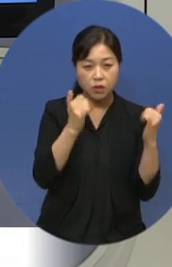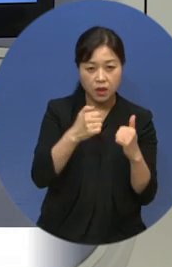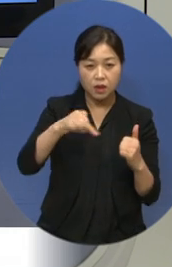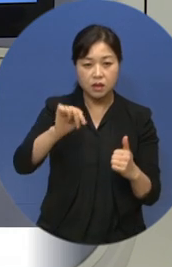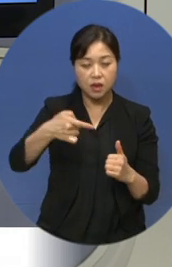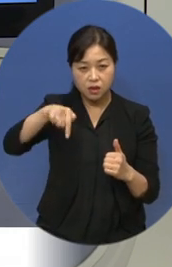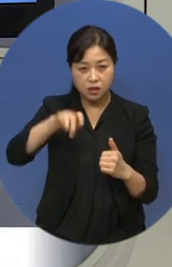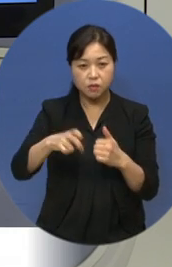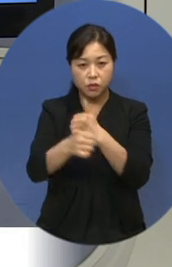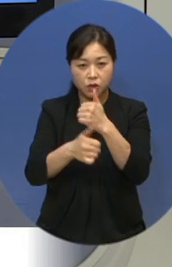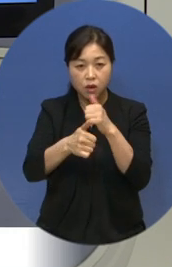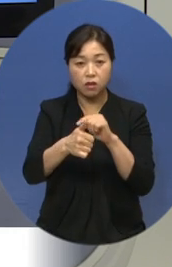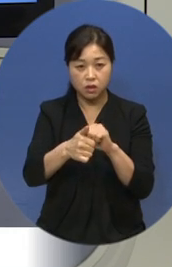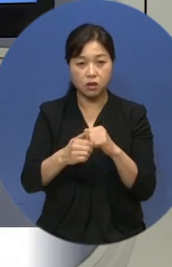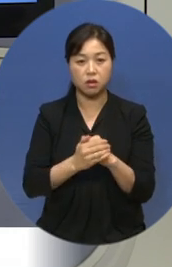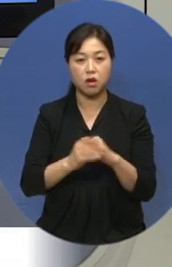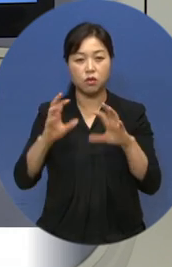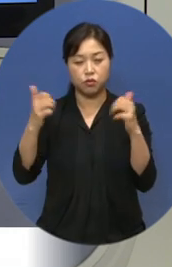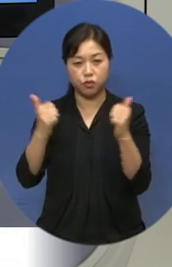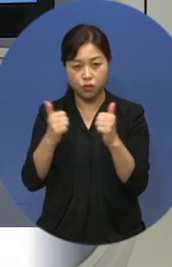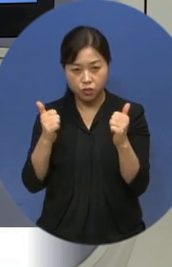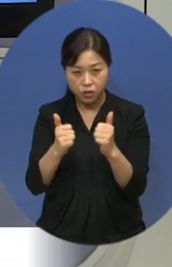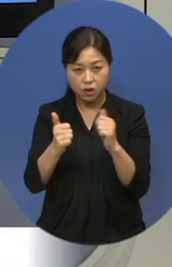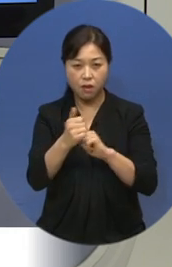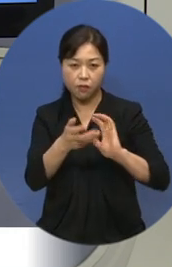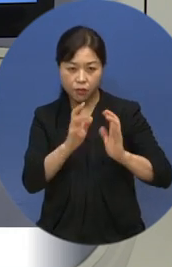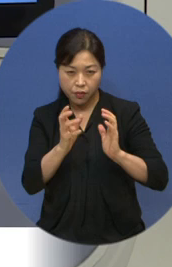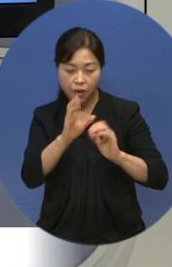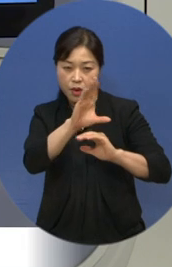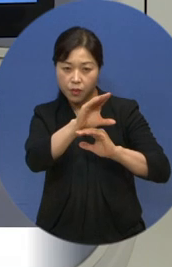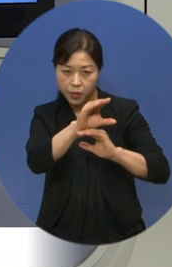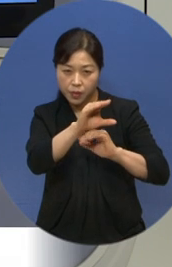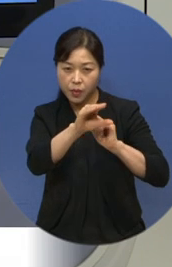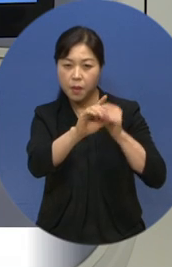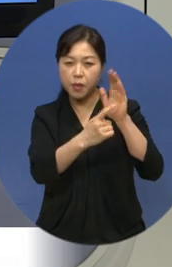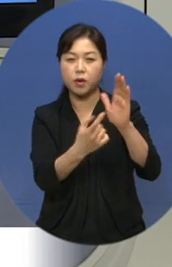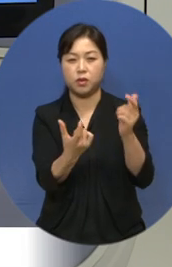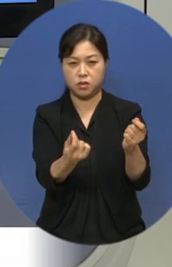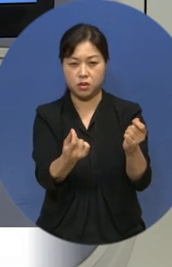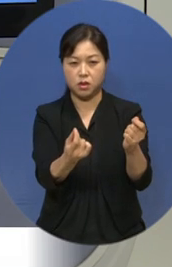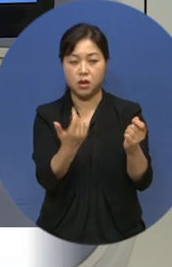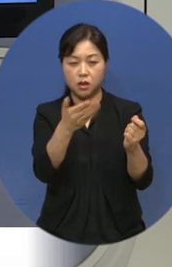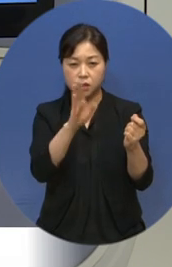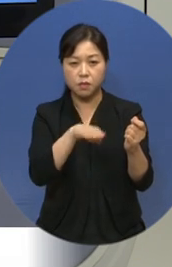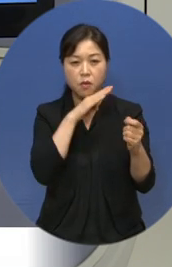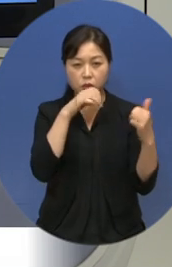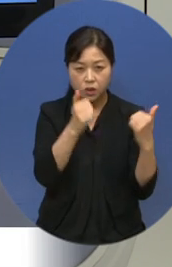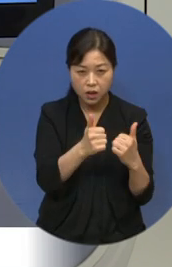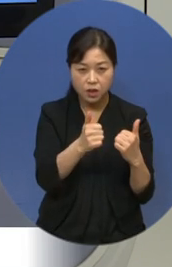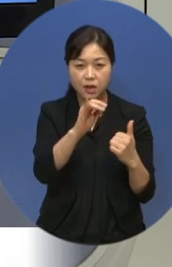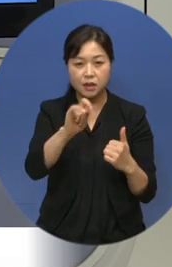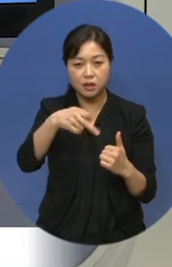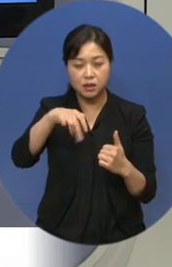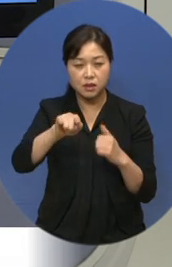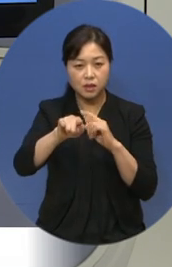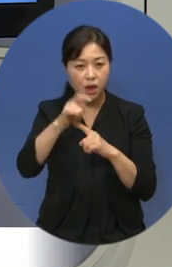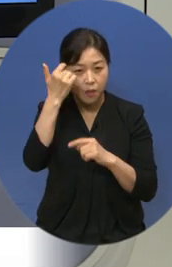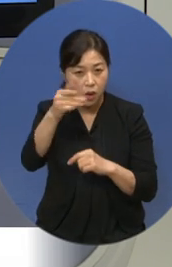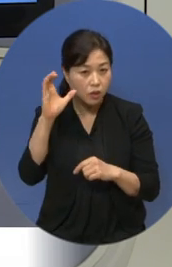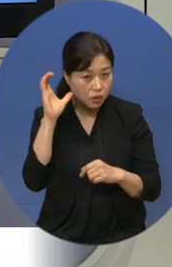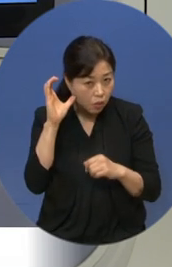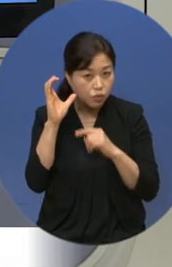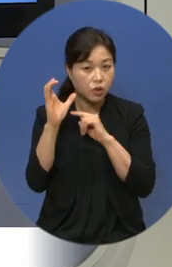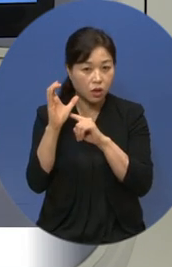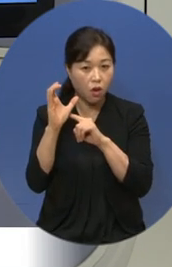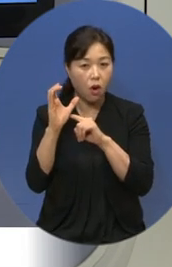등을 국회 의사 중계 시스템을 통해 공개하고 있는데요 하지만 본 a 와 인사청문회를 제외한 창 이미